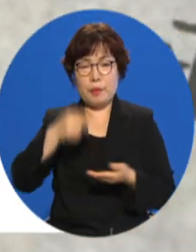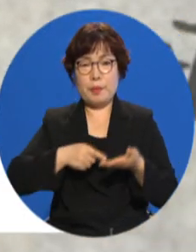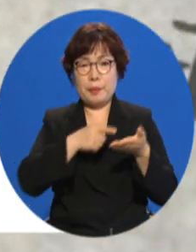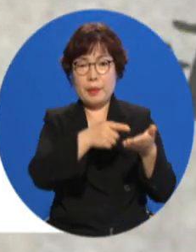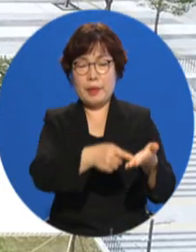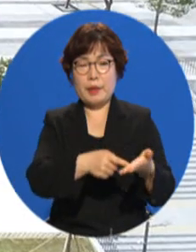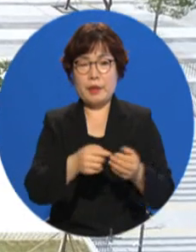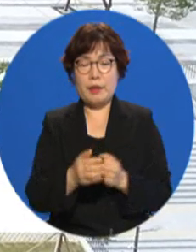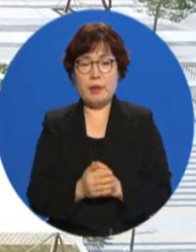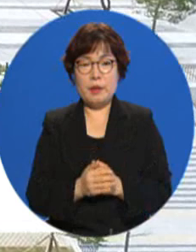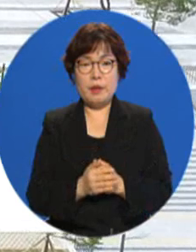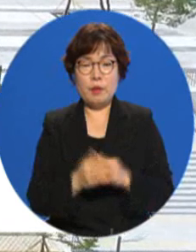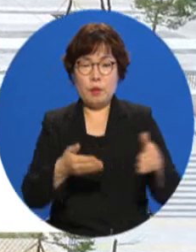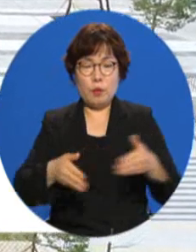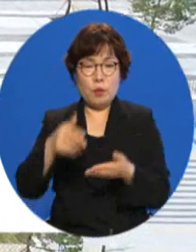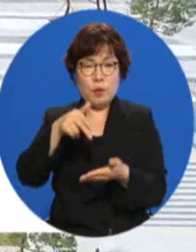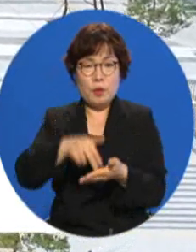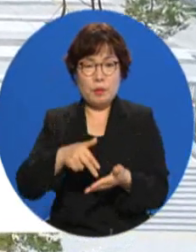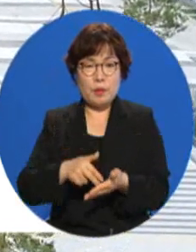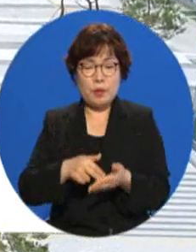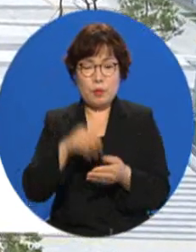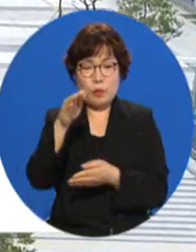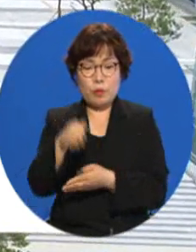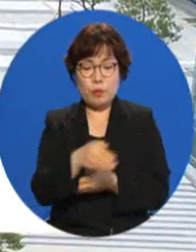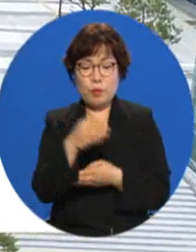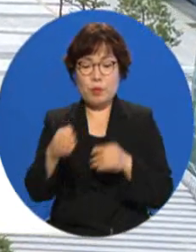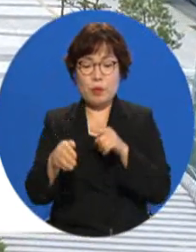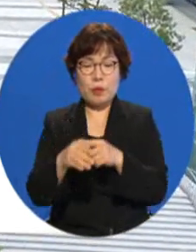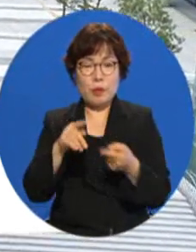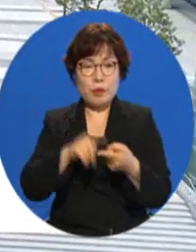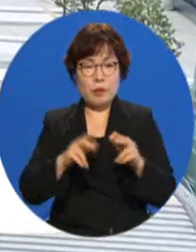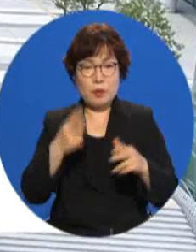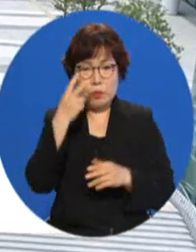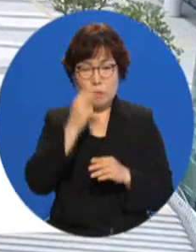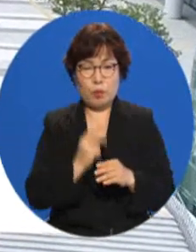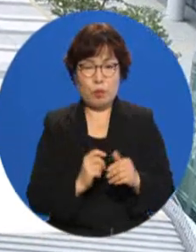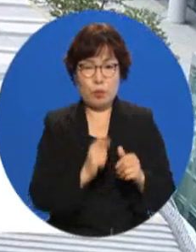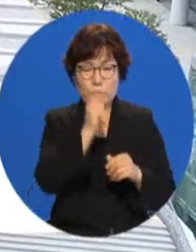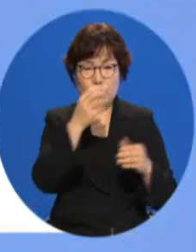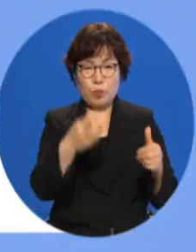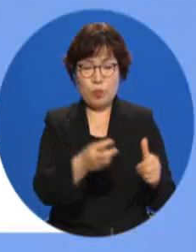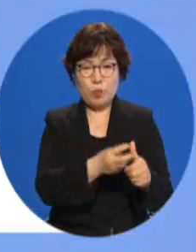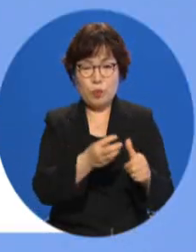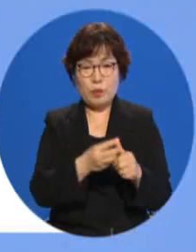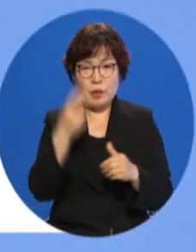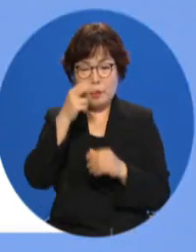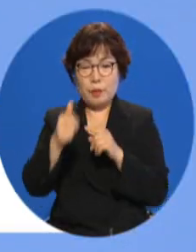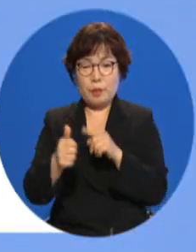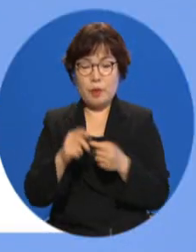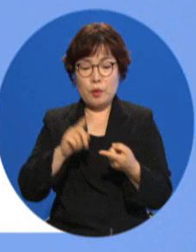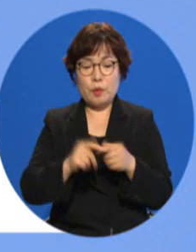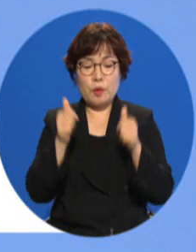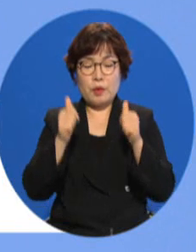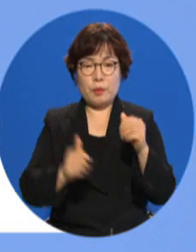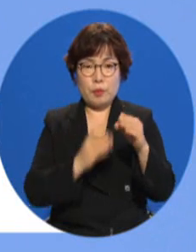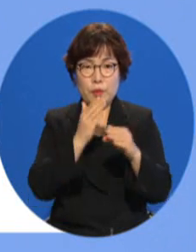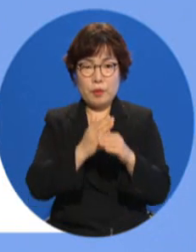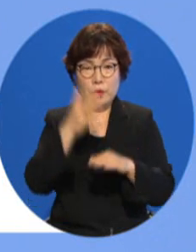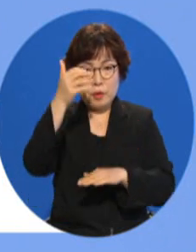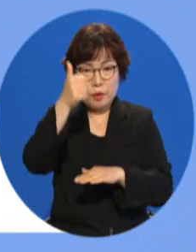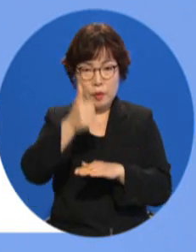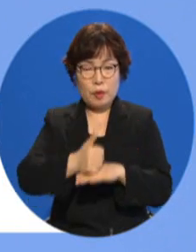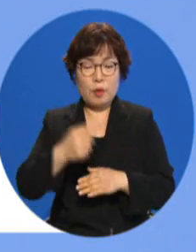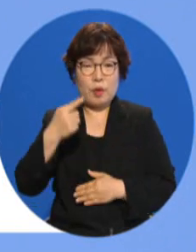청구했습니다. 전남도는 윤봉길 의사 유목과 관련해 현재 고흥군과 감사 청구 당사자인 이모 씨가 관련